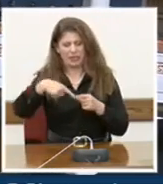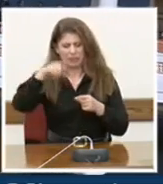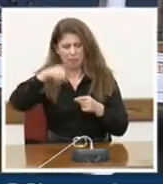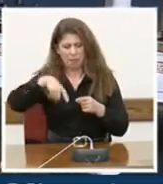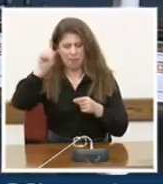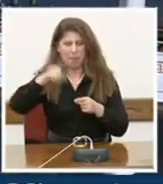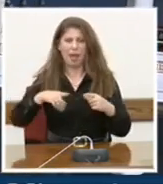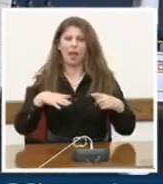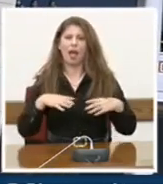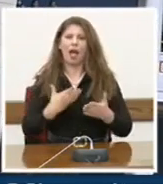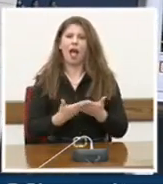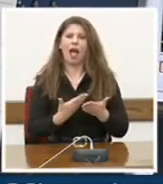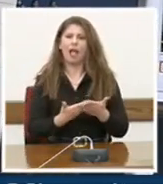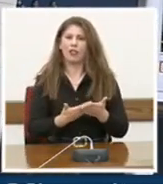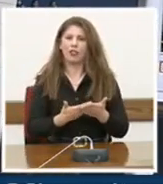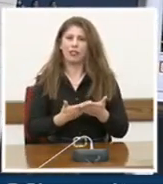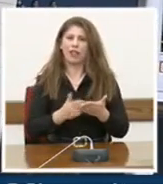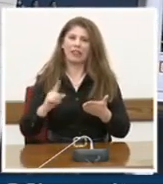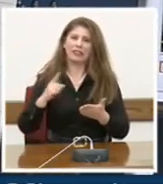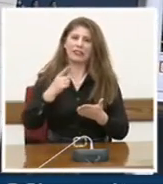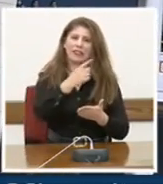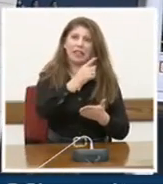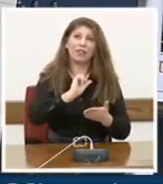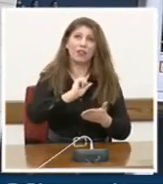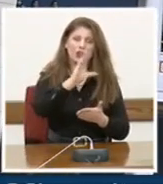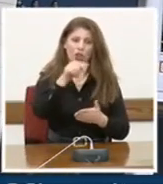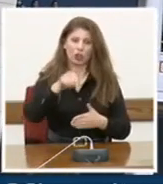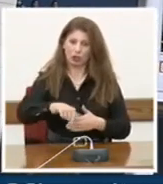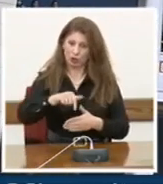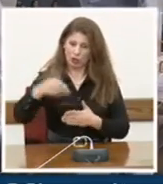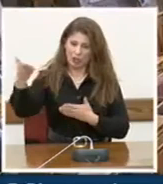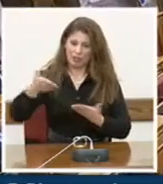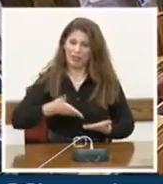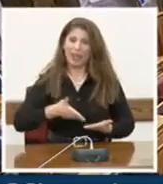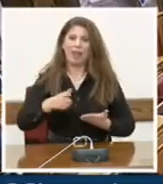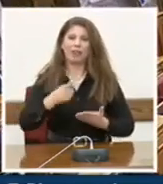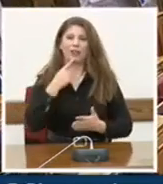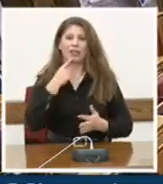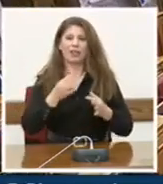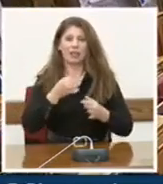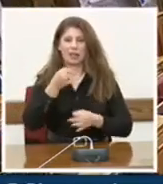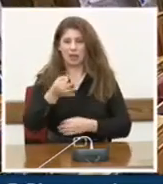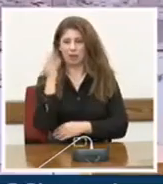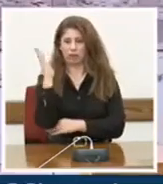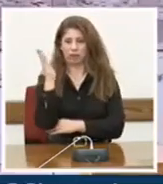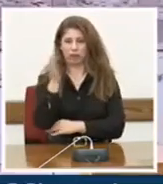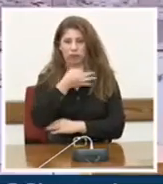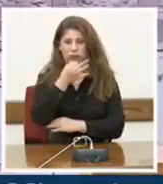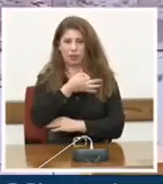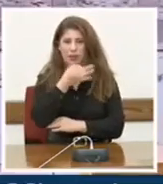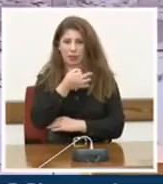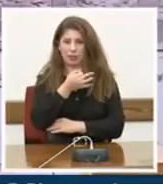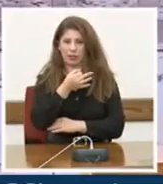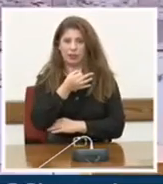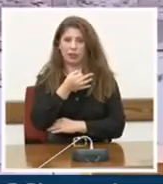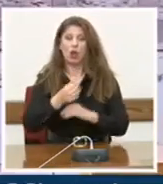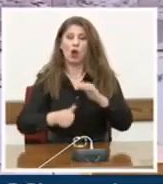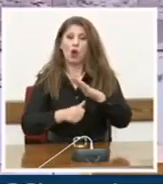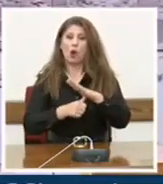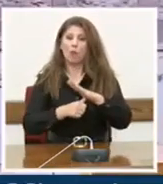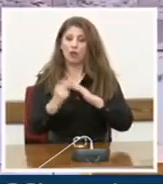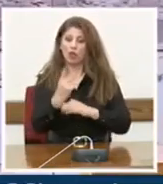Και το λόγο τώρα έχει ο πρόεδρος της κοινοβουλευτικής ομάδος και γενικός γραμματέας του Κομμουνιστικού Κόμματος